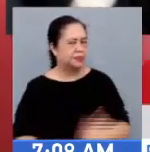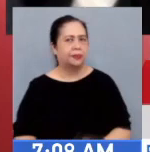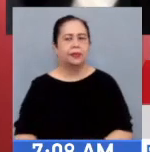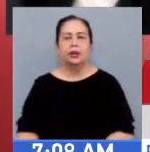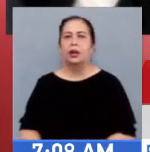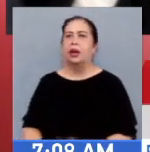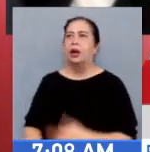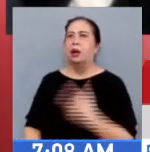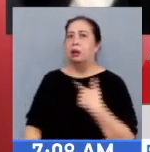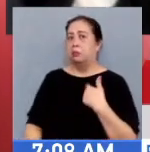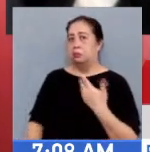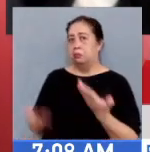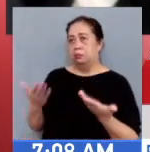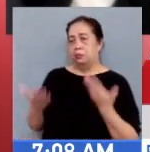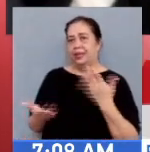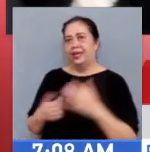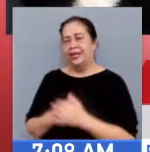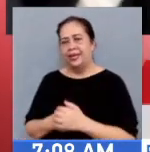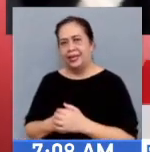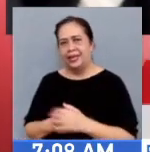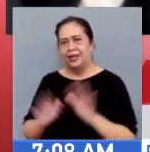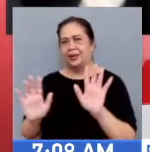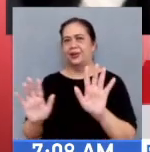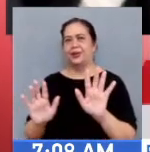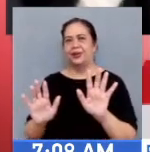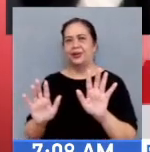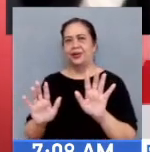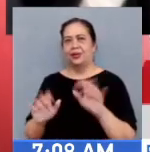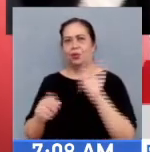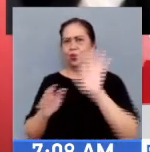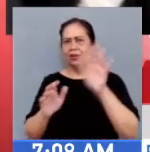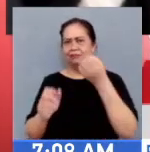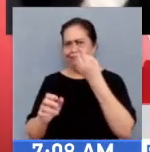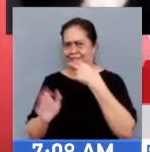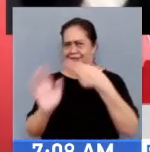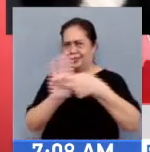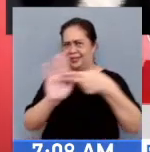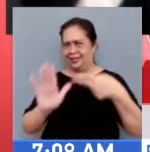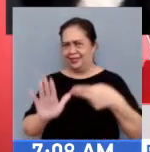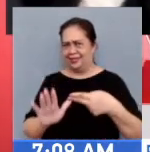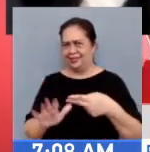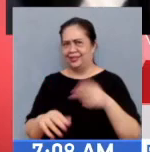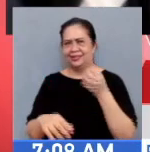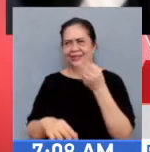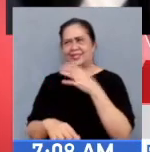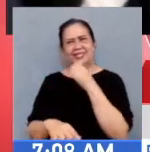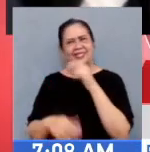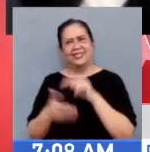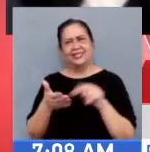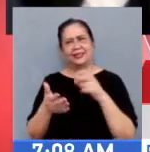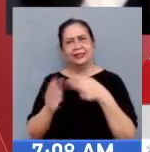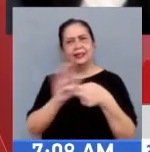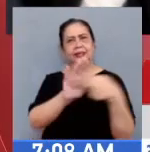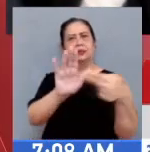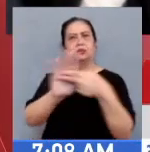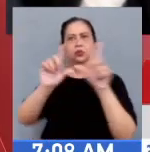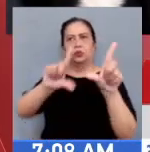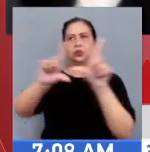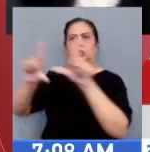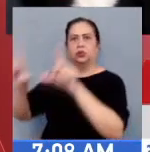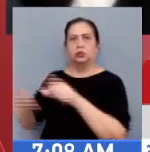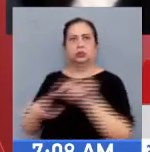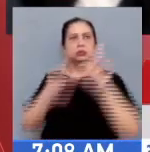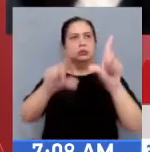Siguro, let's not use labels, no? Wala naman tayong mahihita, Arnold, ng ganyang opo. We keep on labeling